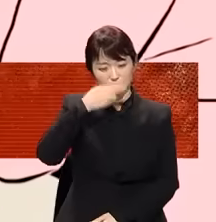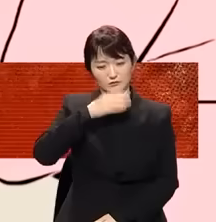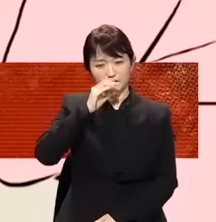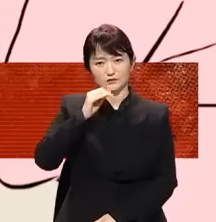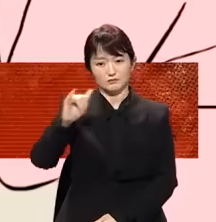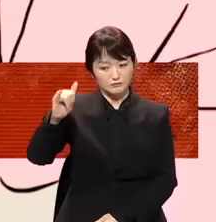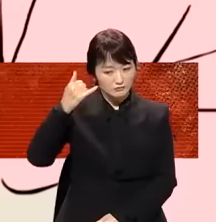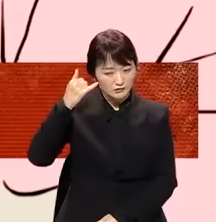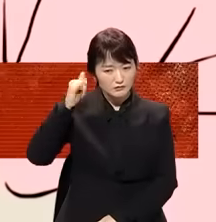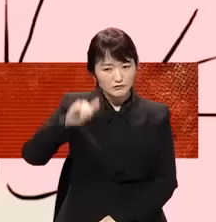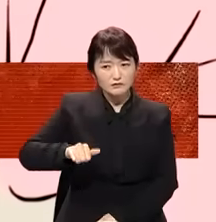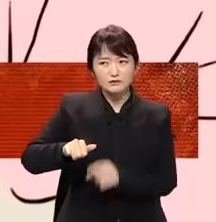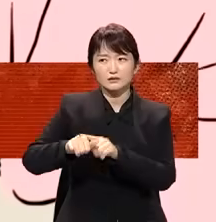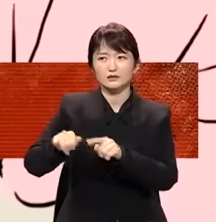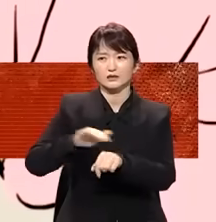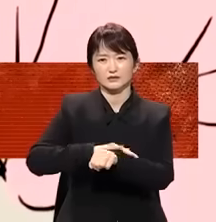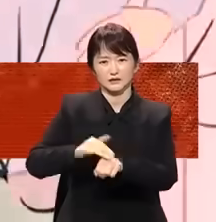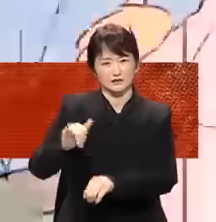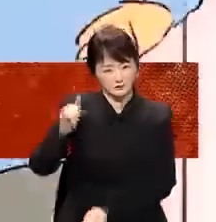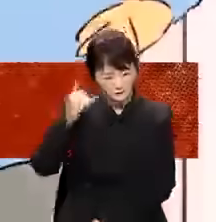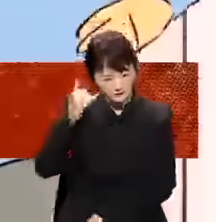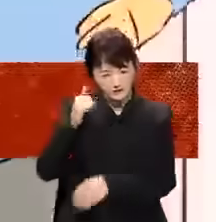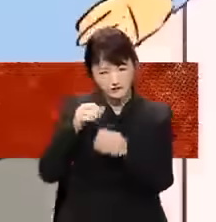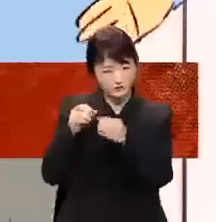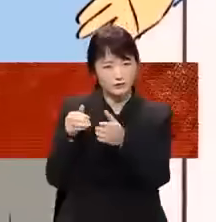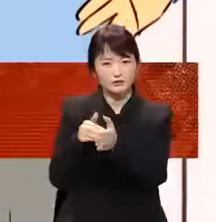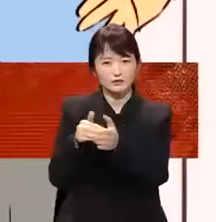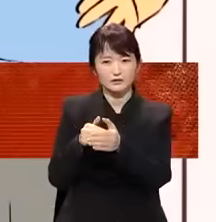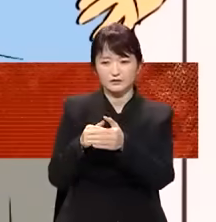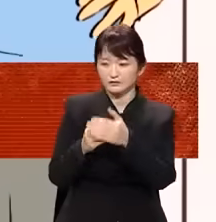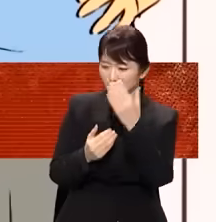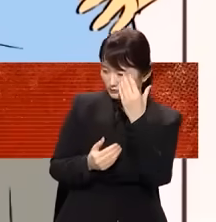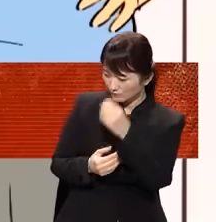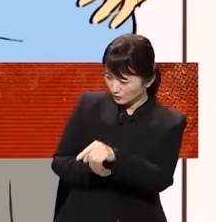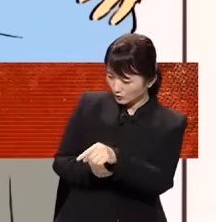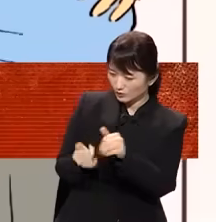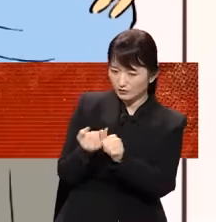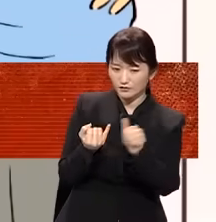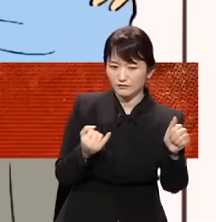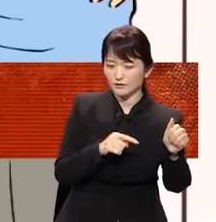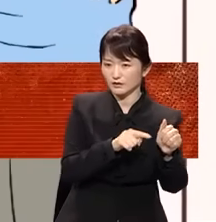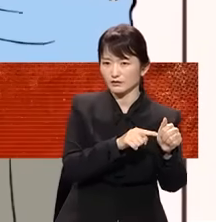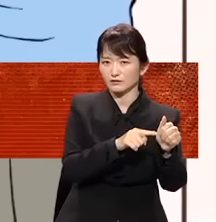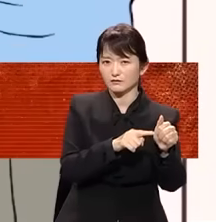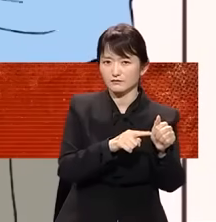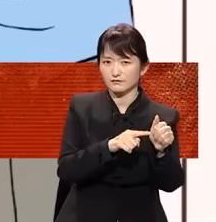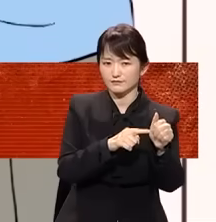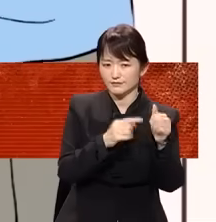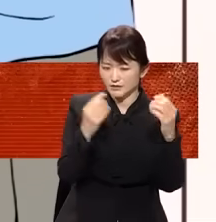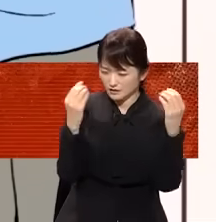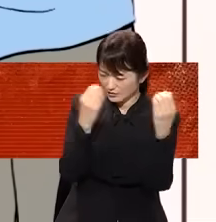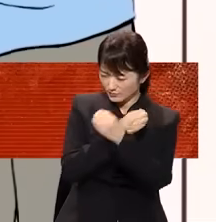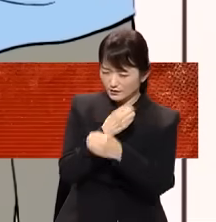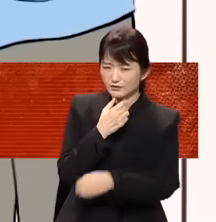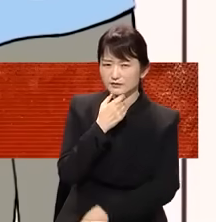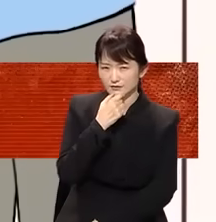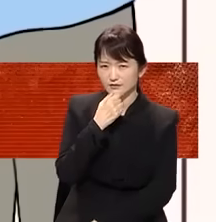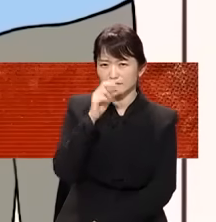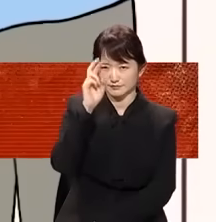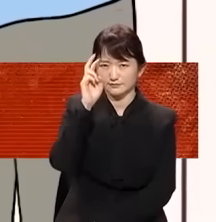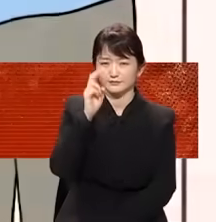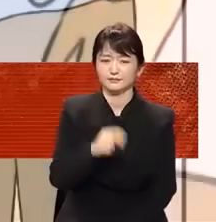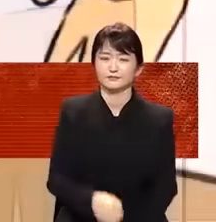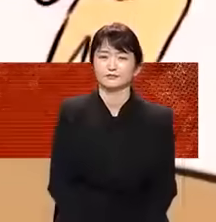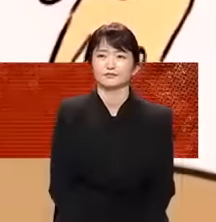버려야 되는데 또 좀 잘 받아 준 거 같아요 그래서 아마 남편분이 그 부분을 좀 이렇게 어 오해하거나 좀 싫어했던게 아닌가 생각이